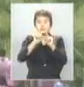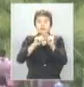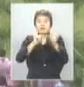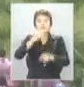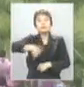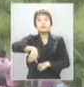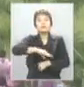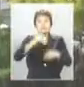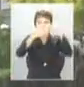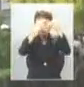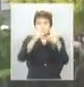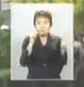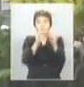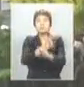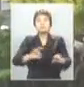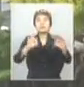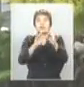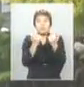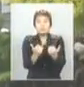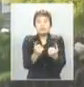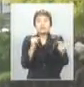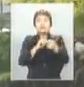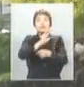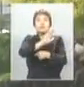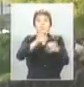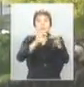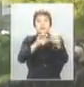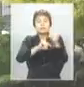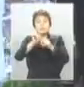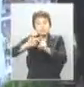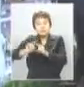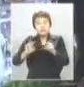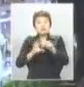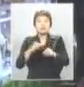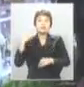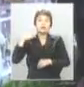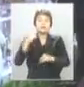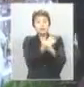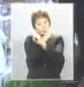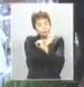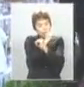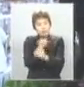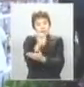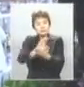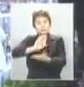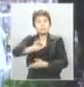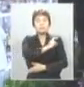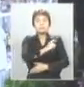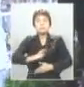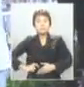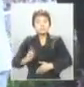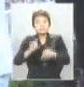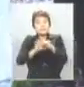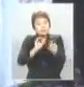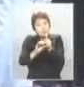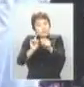จัดกิจกรรมเนื่องในวันฉัตรมงคลและร่วมกันประกอบพิธีรวมพลังอาสาสมัครปกป้องสถาบันเพื่อปลุกจิตสำนึกให้ประชา